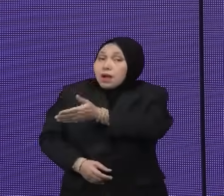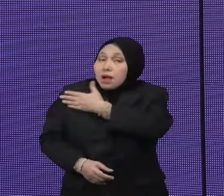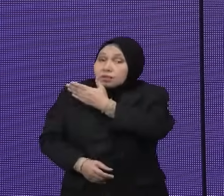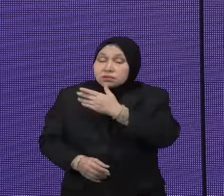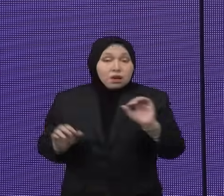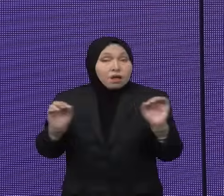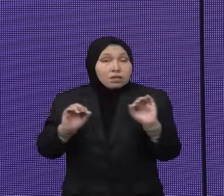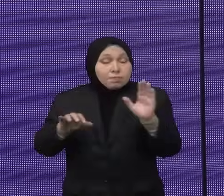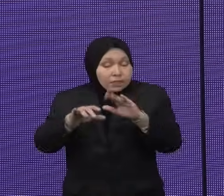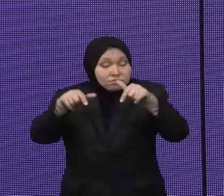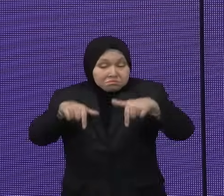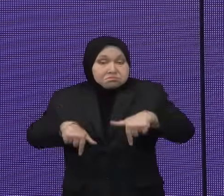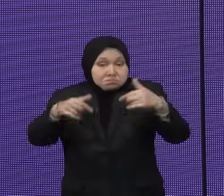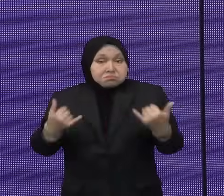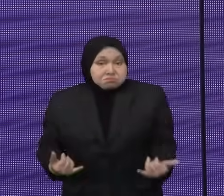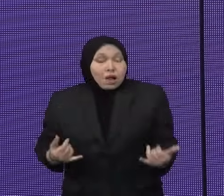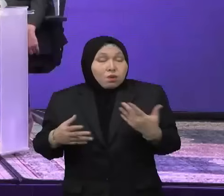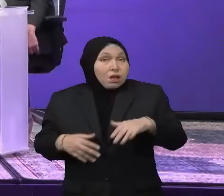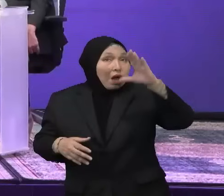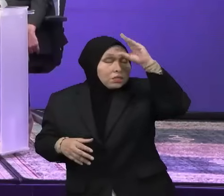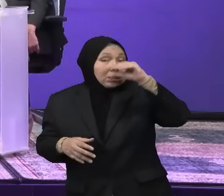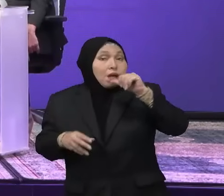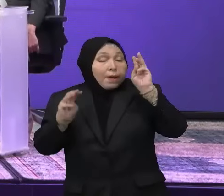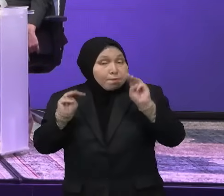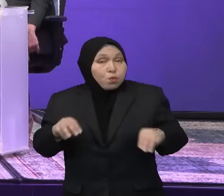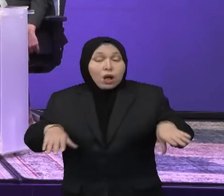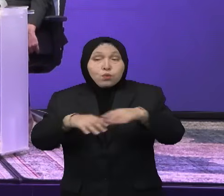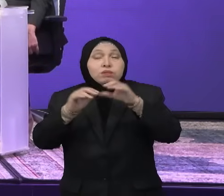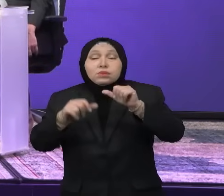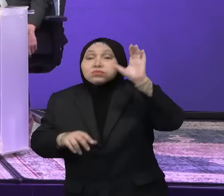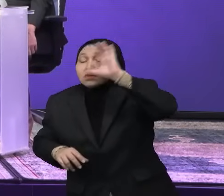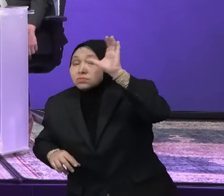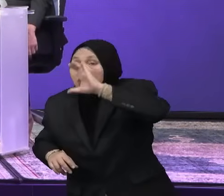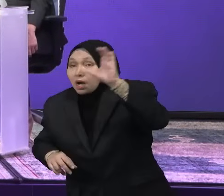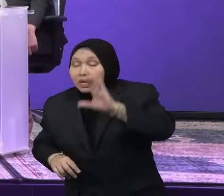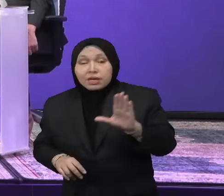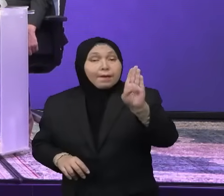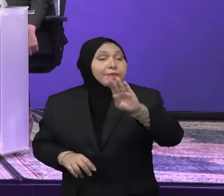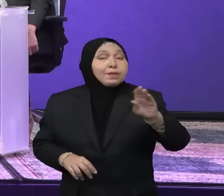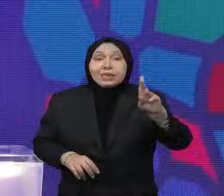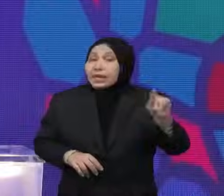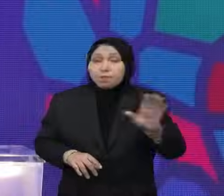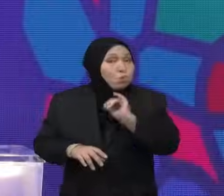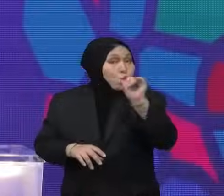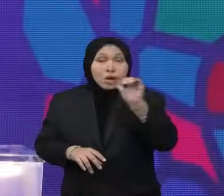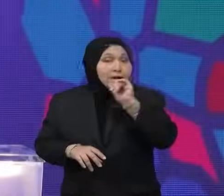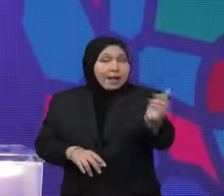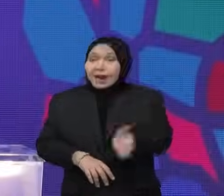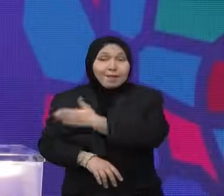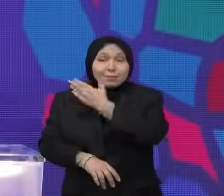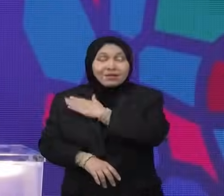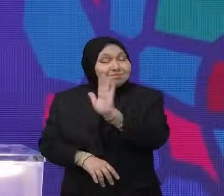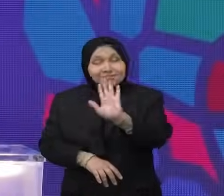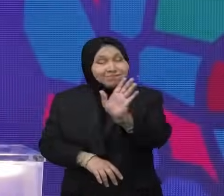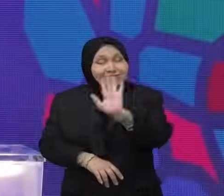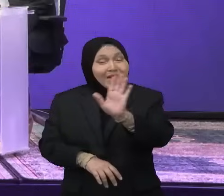tak ada pula pada waktu ini kalau orang lelaki itu tak mampu kahwin, maka dia kena cari bibi. Bibi bukan hamba, ya, seperti mana yang